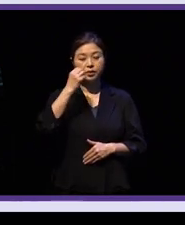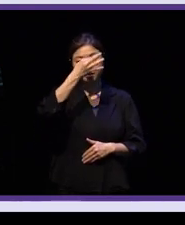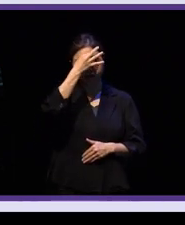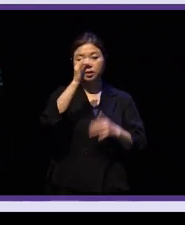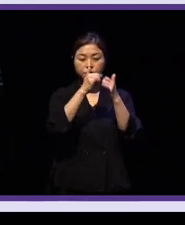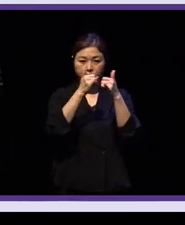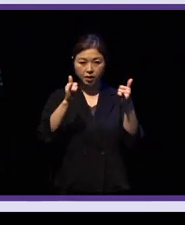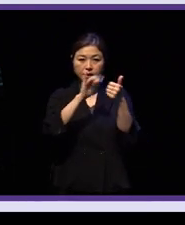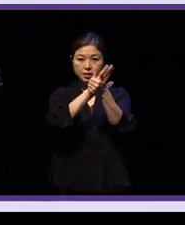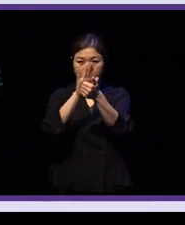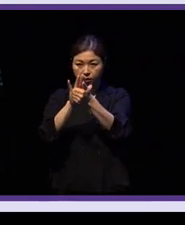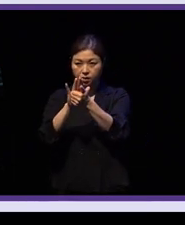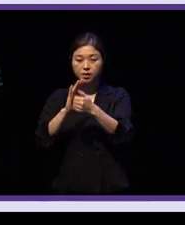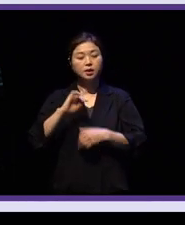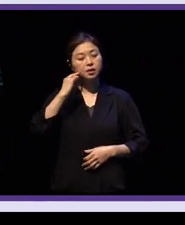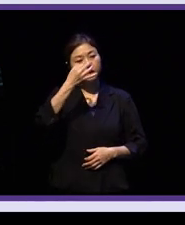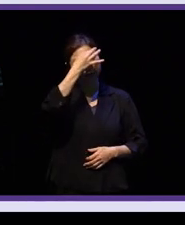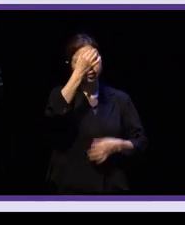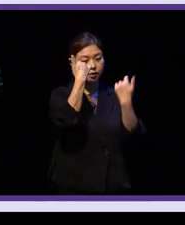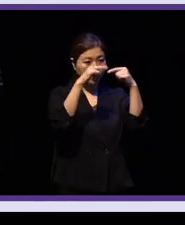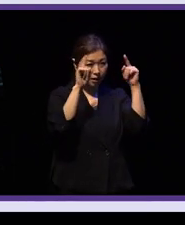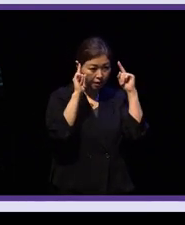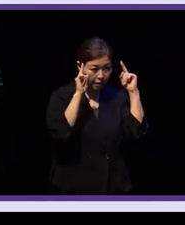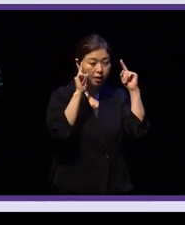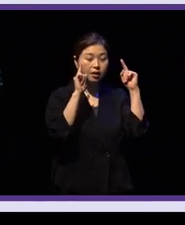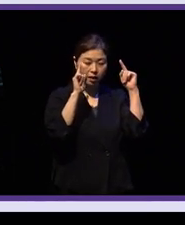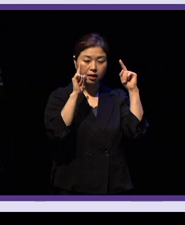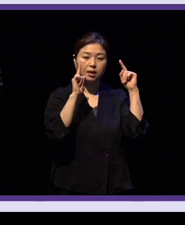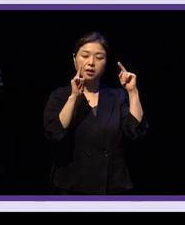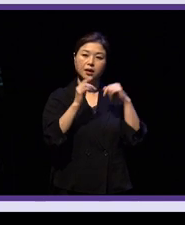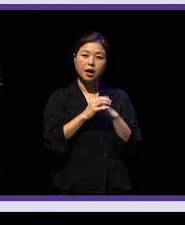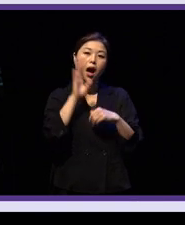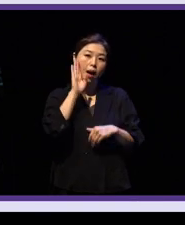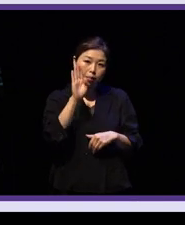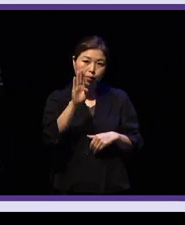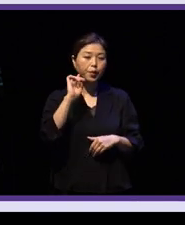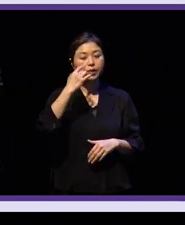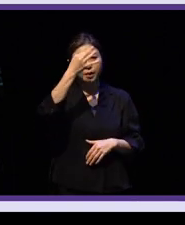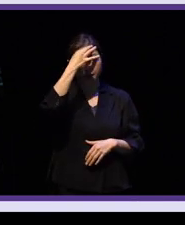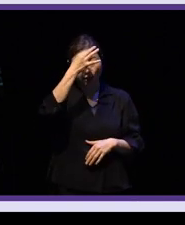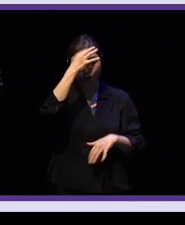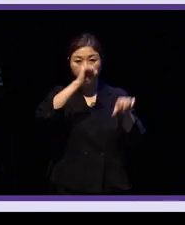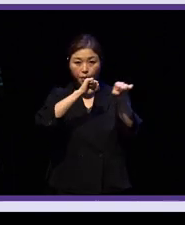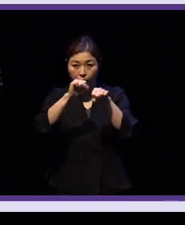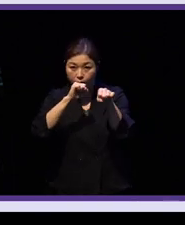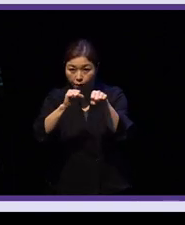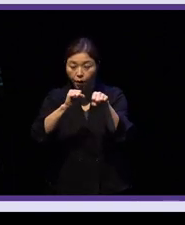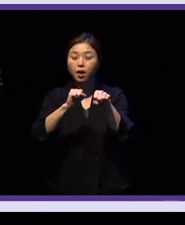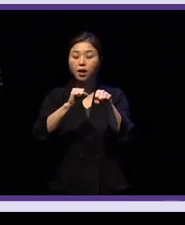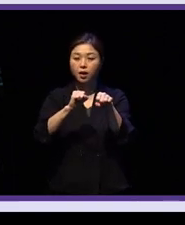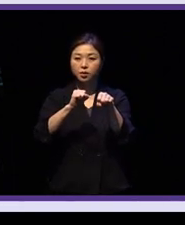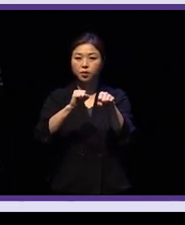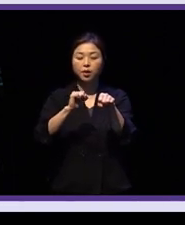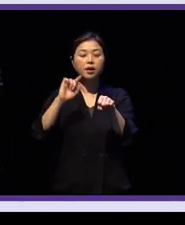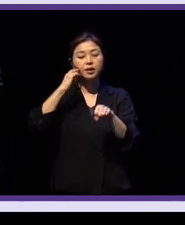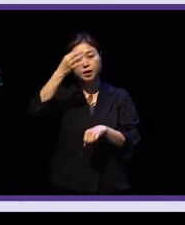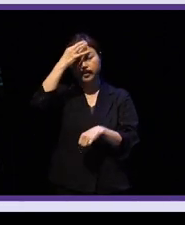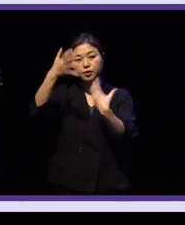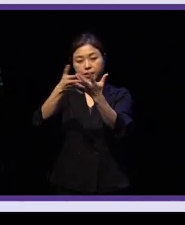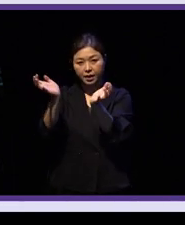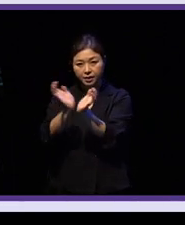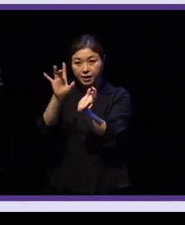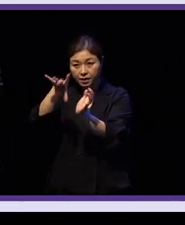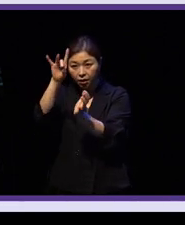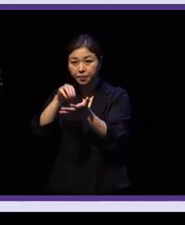지원사업은 예술대학의 예비예술인 현장 연계 지원 그리고 예술단체의 예비 예수님 최초 발표죠 그리고